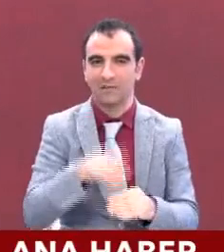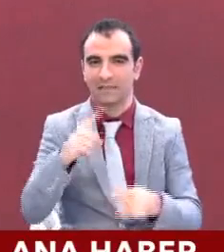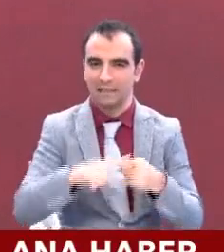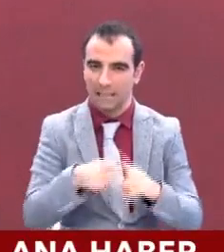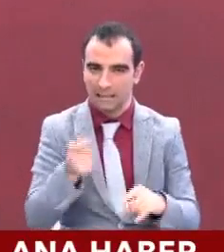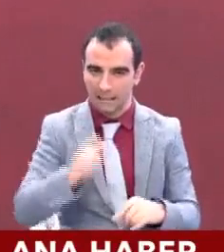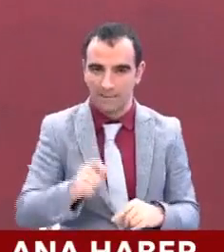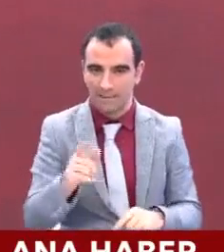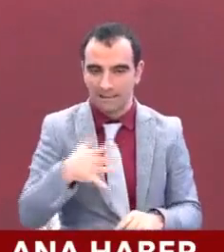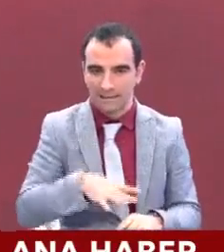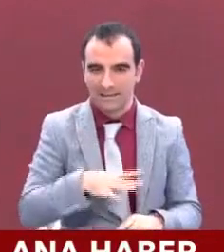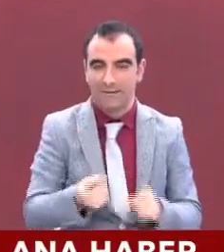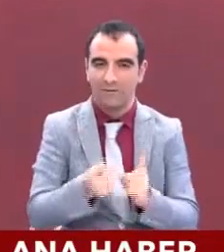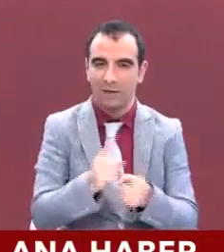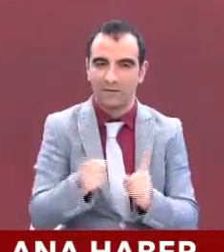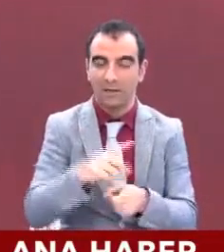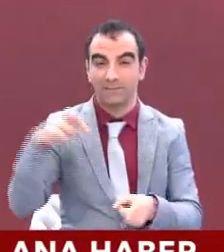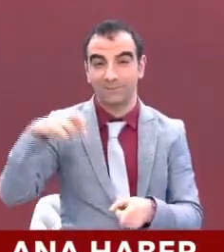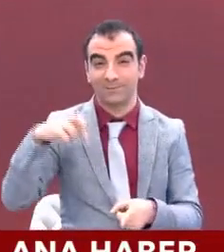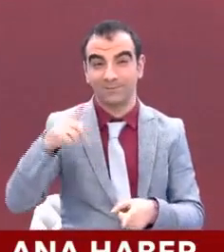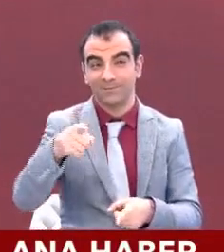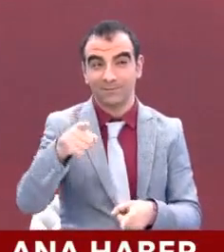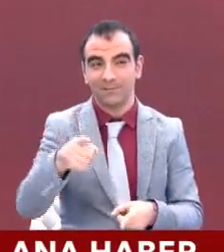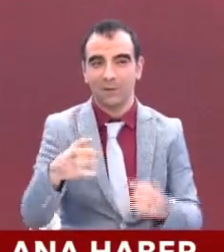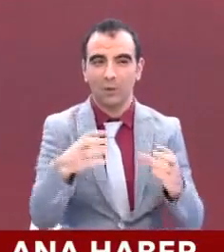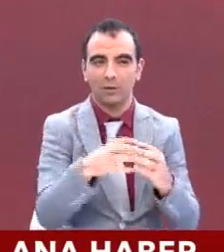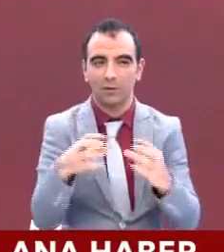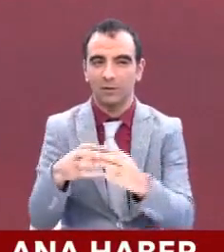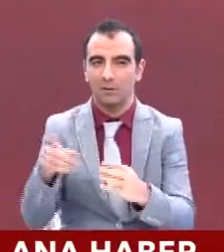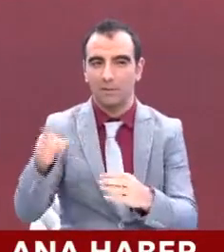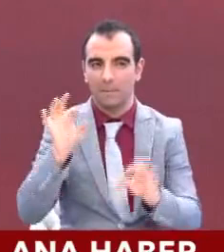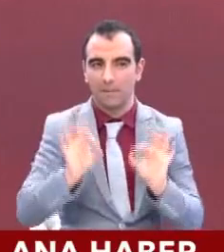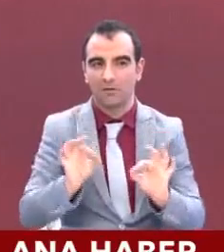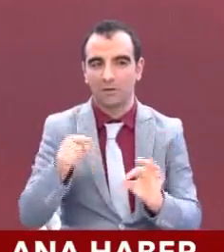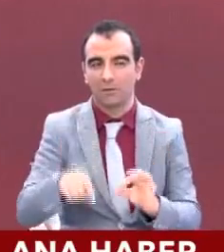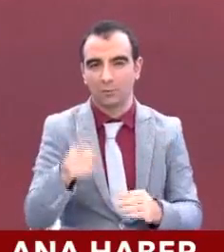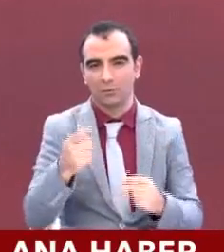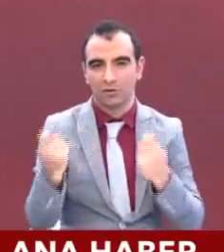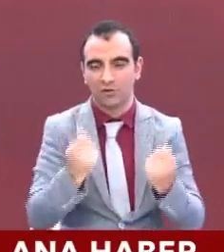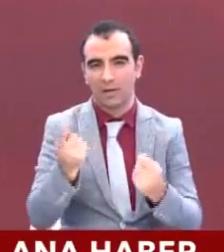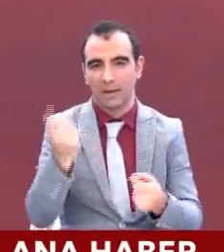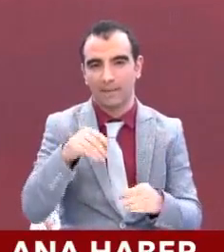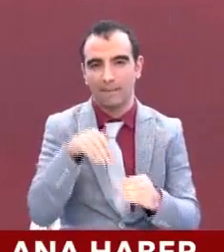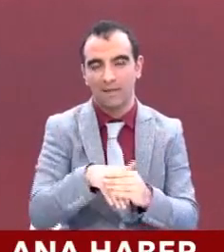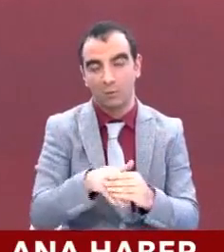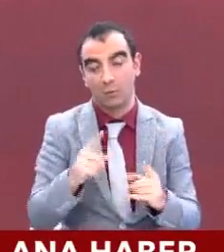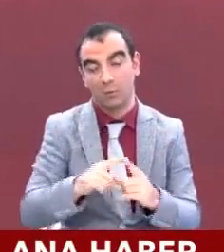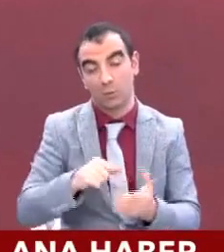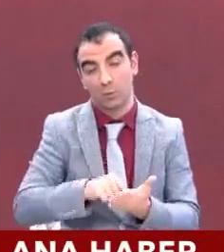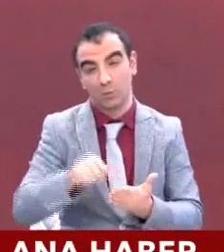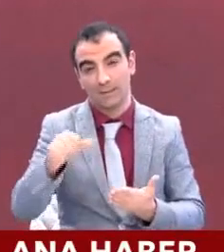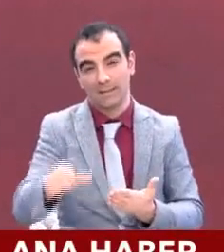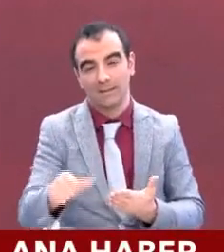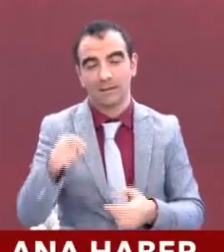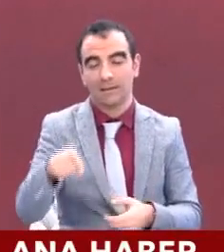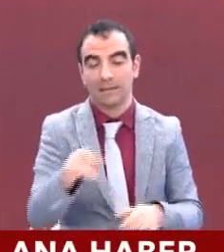yapmak ister yahut farklı farklı partilerin farklı farklı teşkilatlarında başlar Bu işe sonra milletvekiline kadar uzanır Şimdi bir